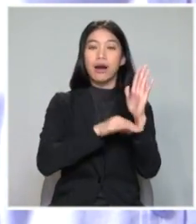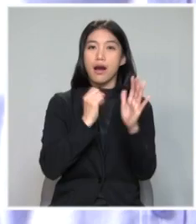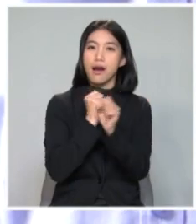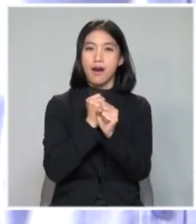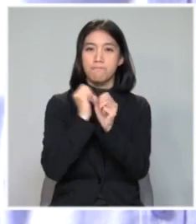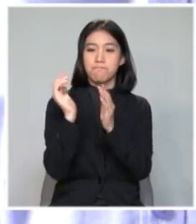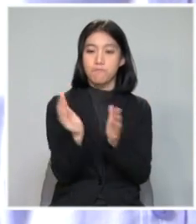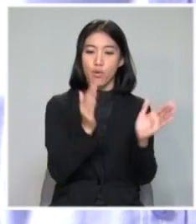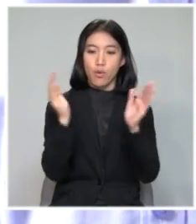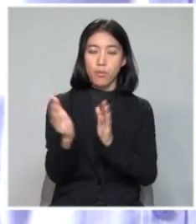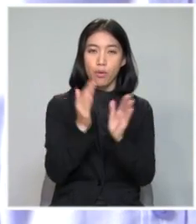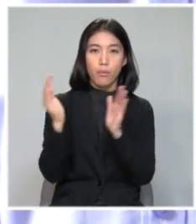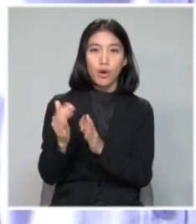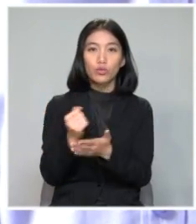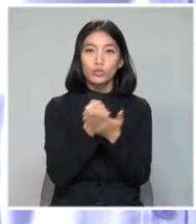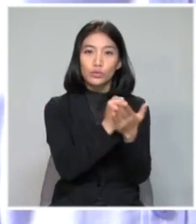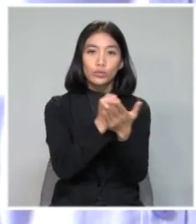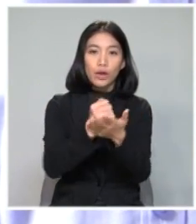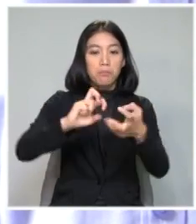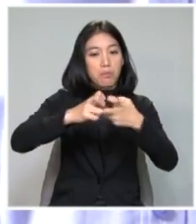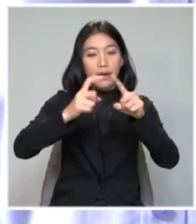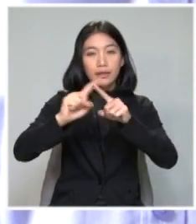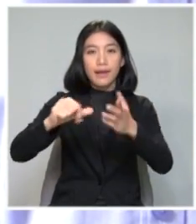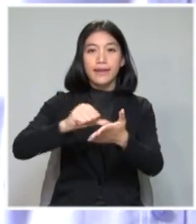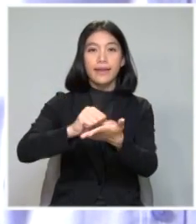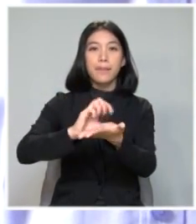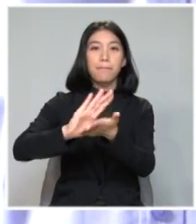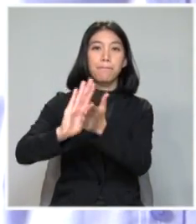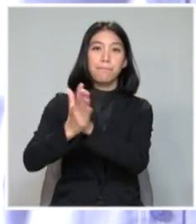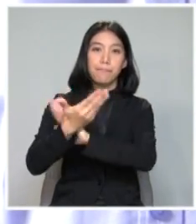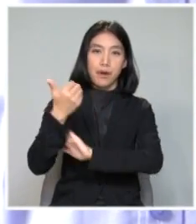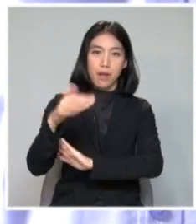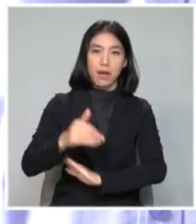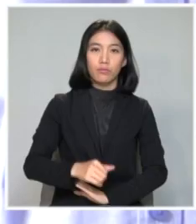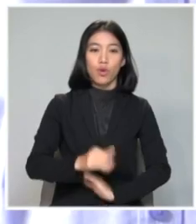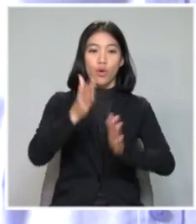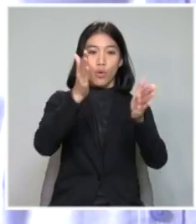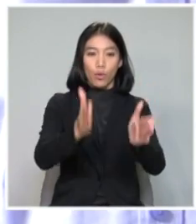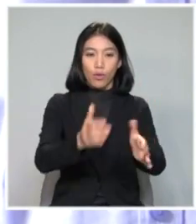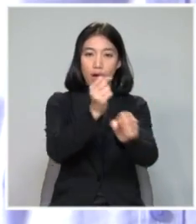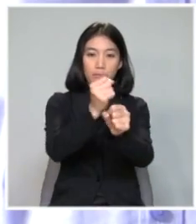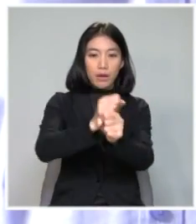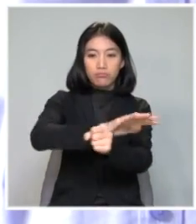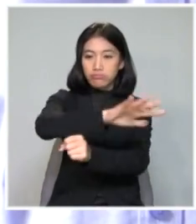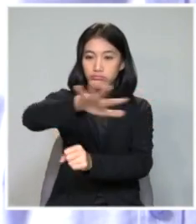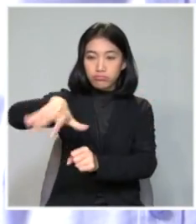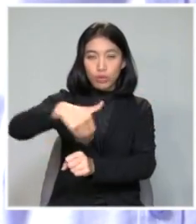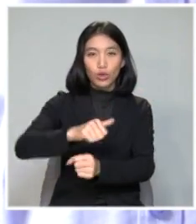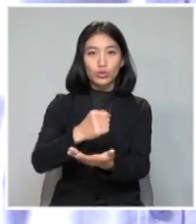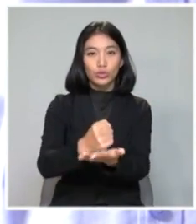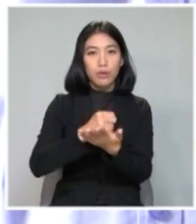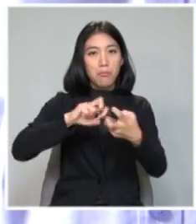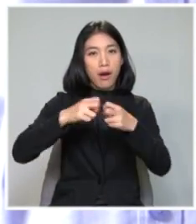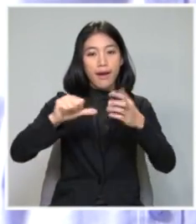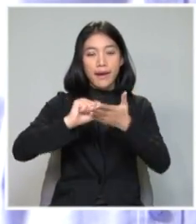ไขในการปฏิบัติงานหรือการทำงานของพวกเพื่อแก้ไขปัญหาและเรื่องของการประกอ